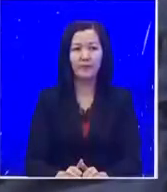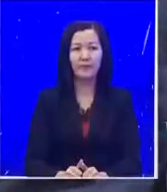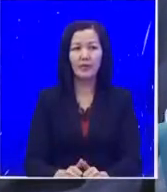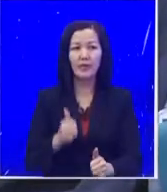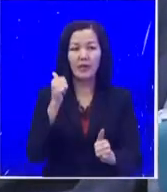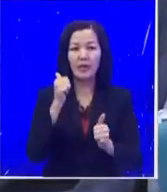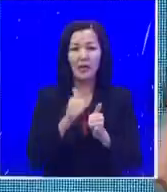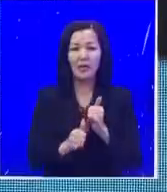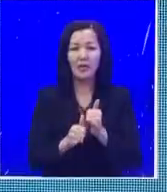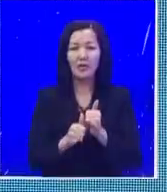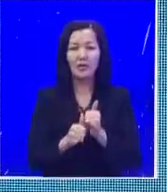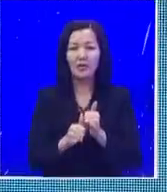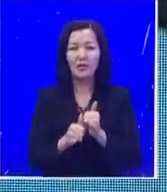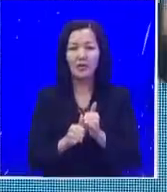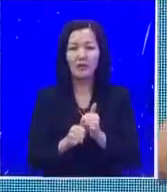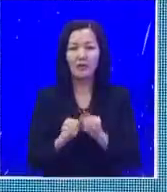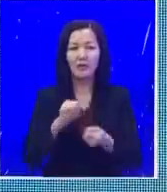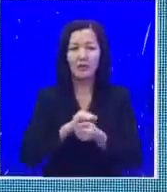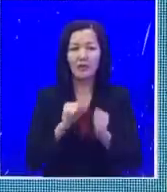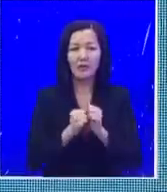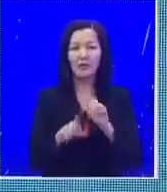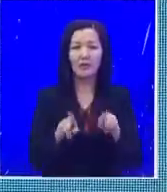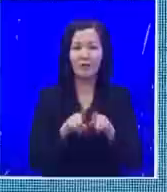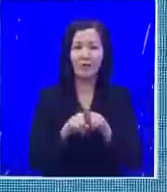Әрғайсы сайдың тасында.